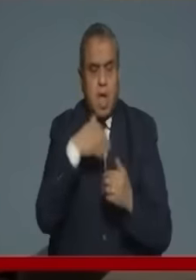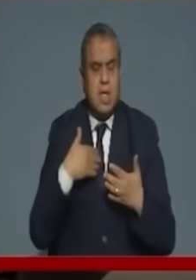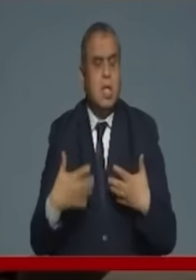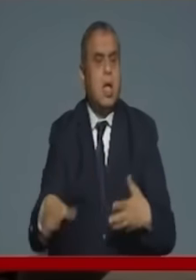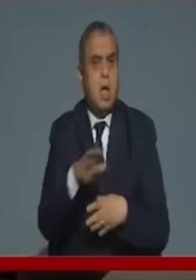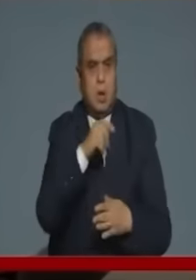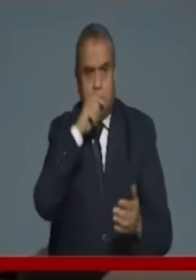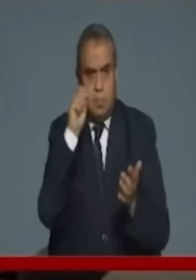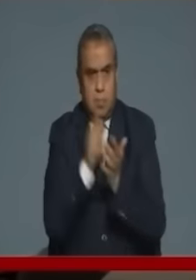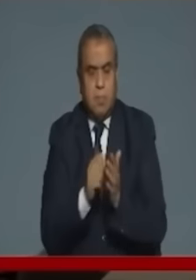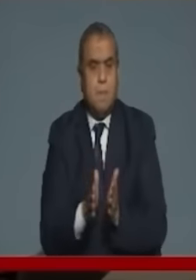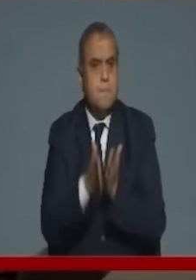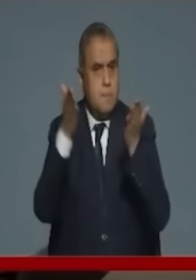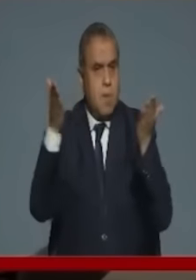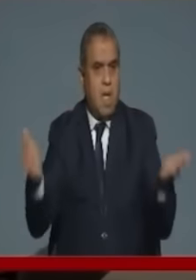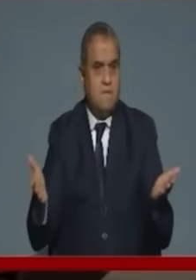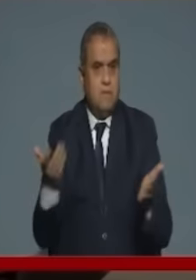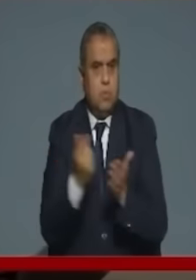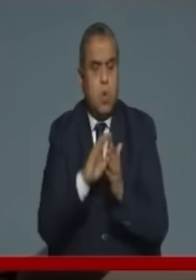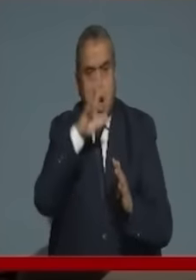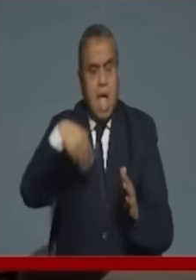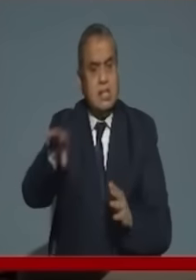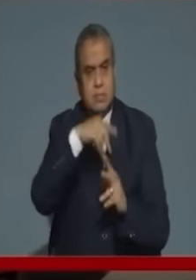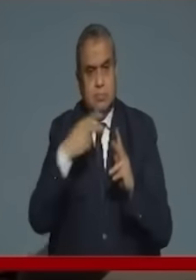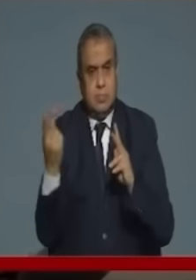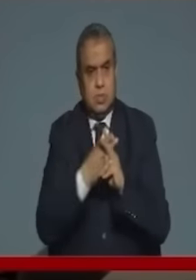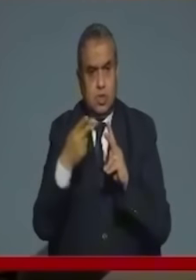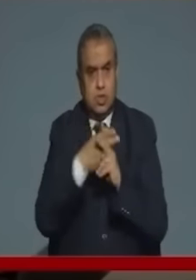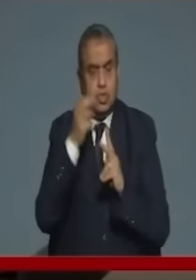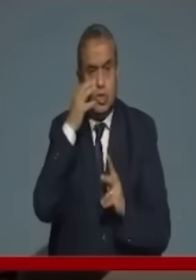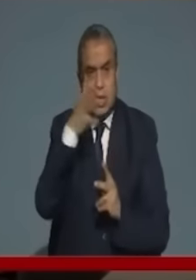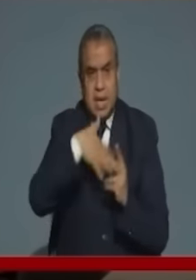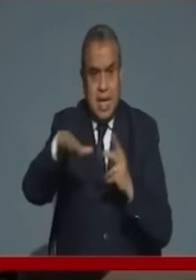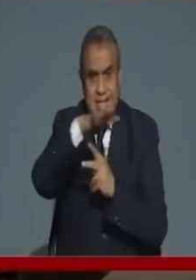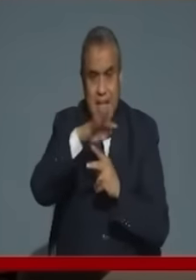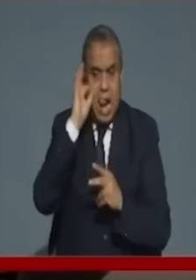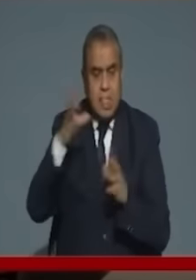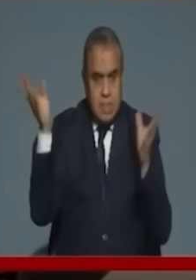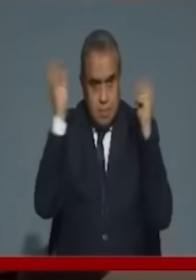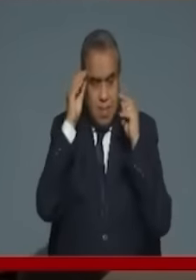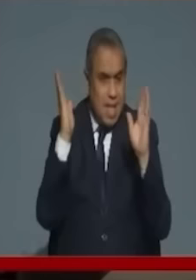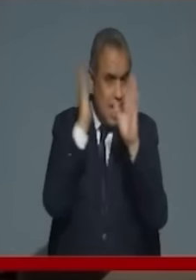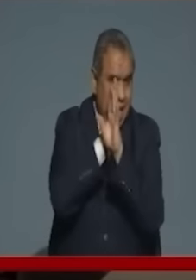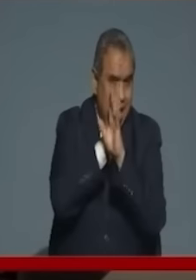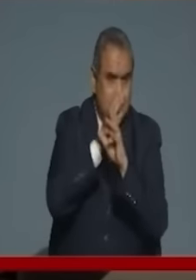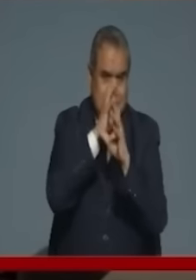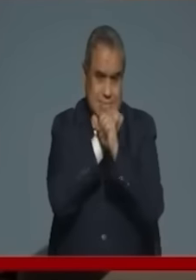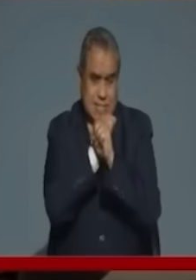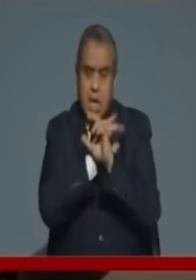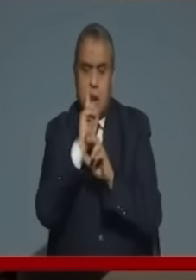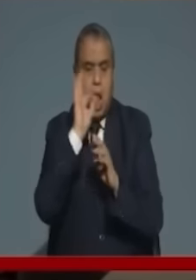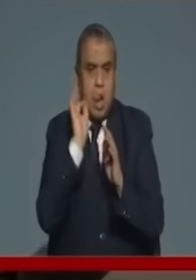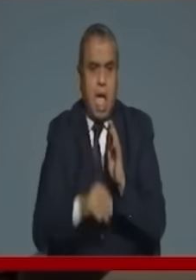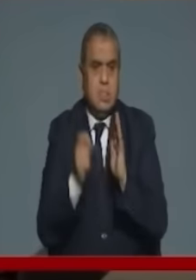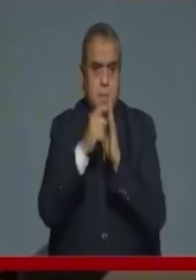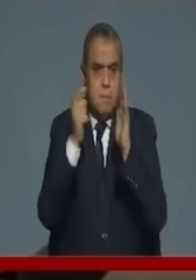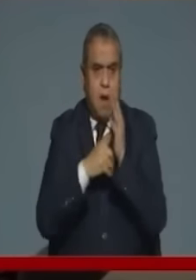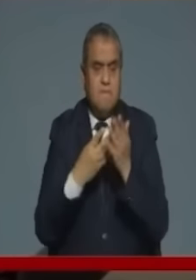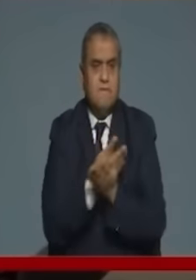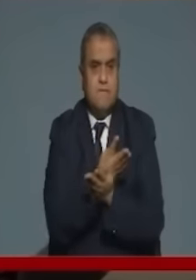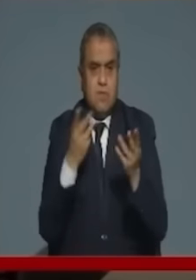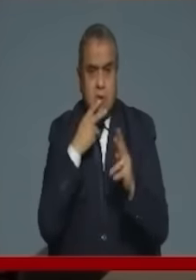صادقين معاكم في طرح الموضوع من غير ما نخبي حاجه، ما يصحش يعني، احنا ما يصحش ان احنا